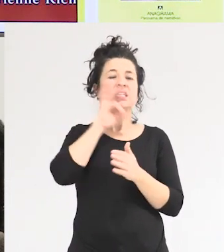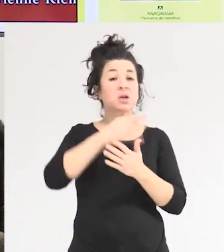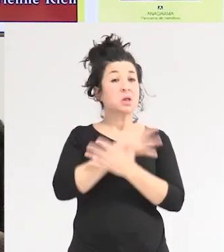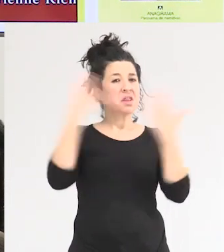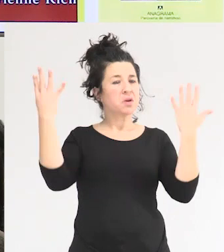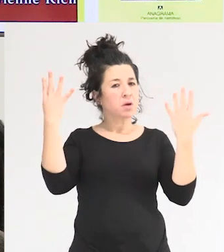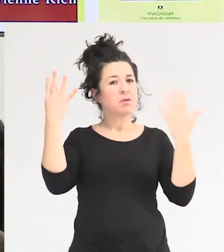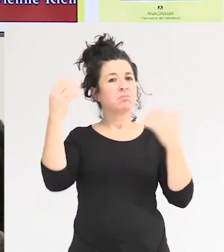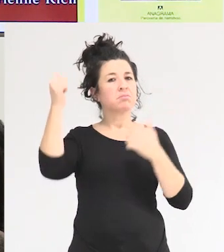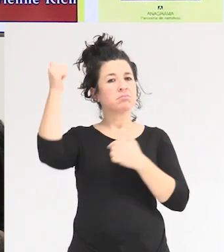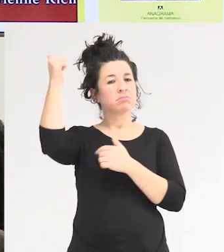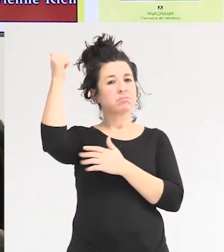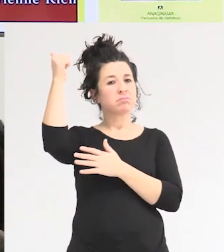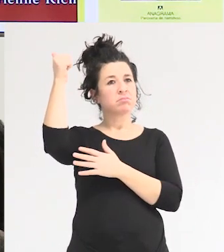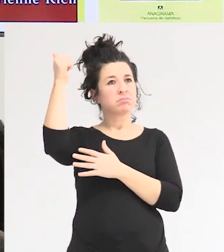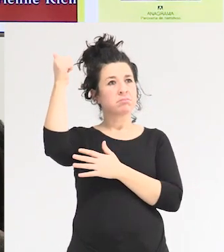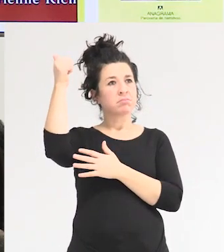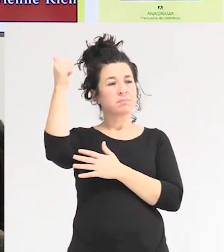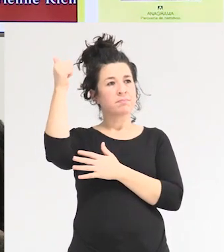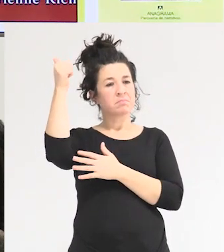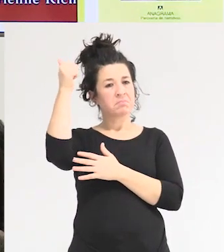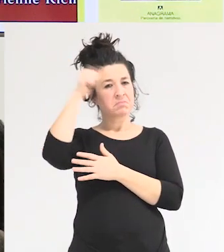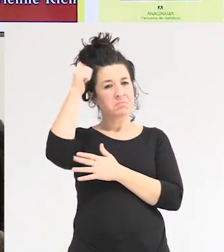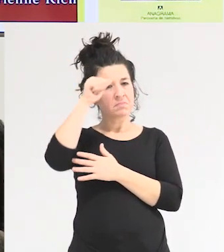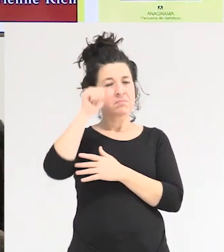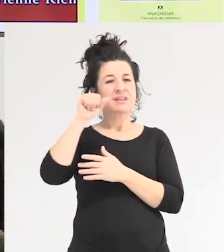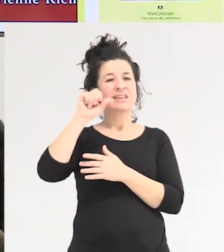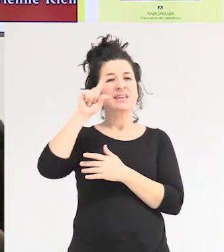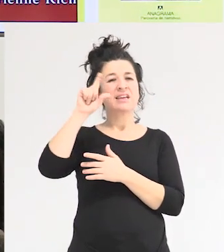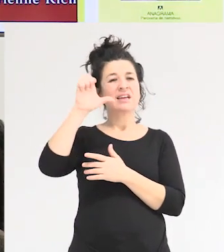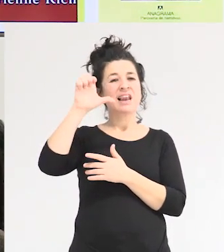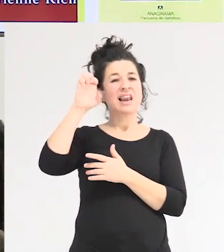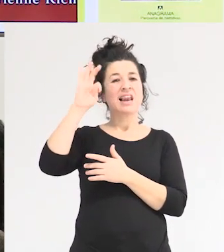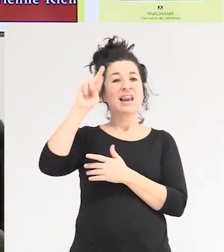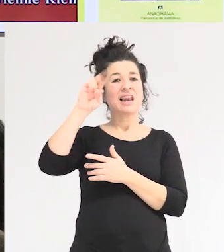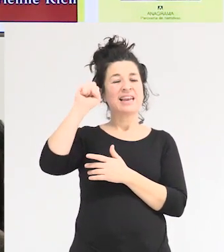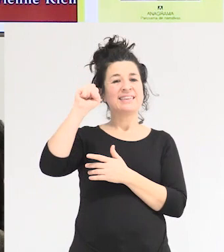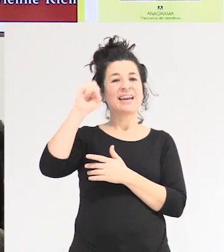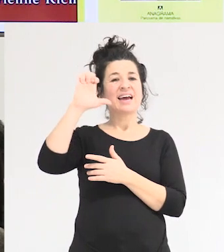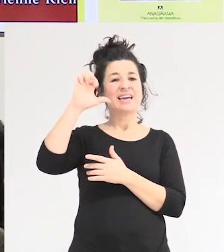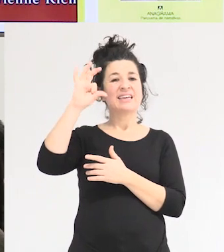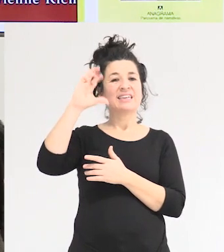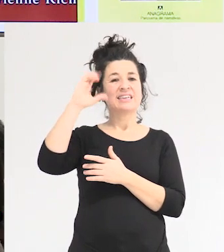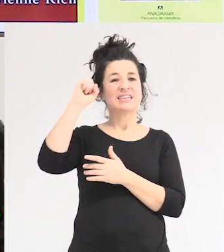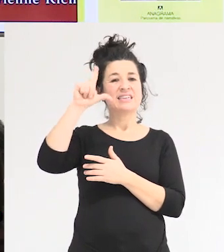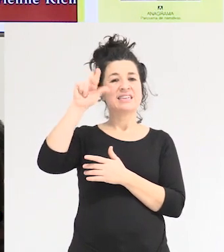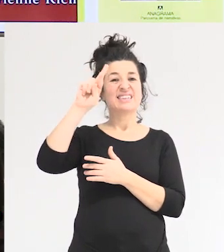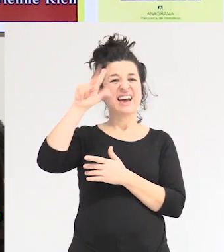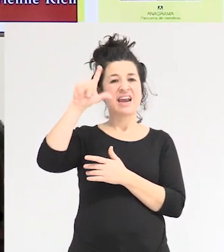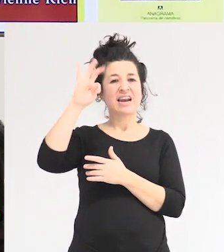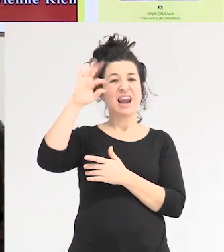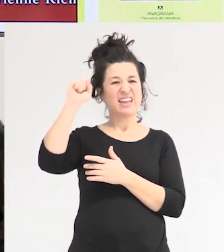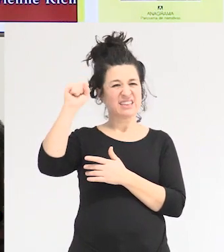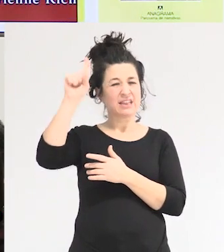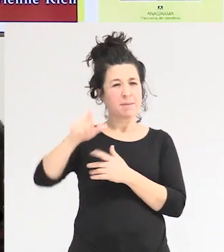bat, La Letra Escarlata idatzi zuen, igual ezaguna zaizue, pelikula bat ere badago, edo bi. Bueno, baina berak